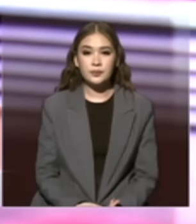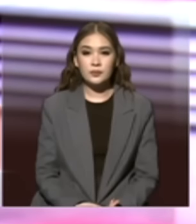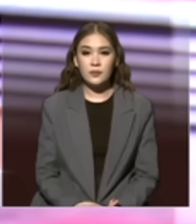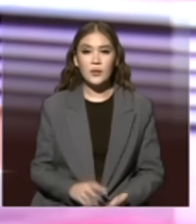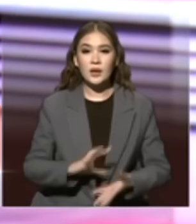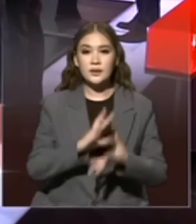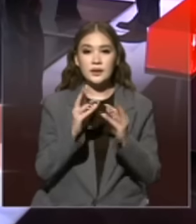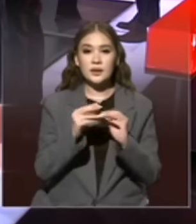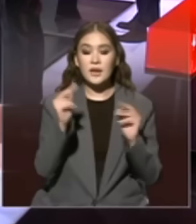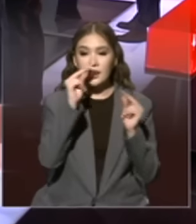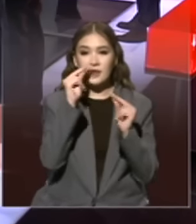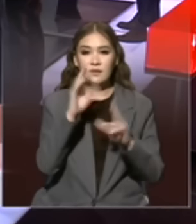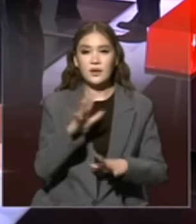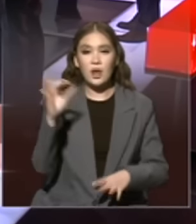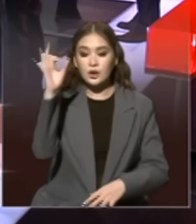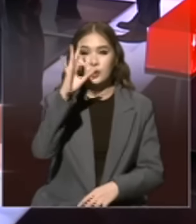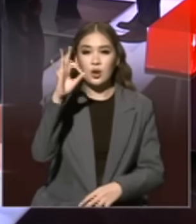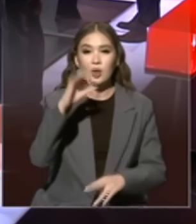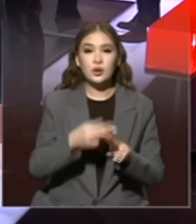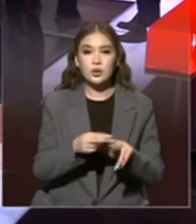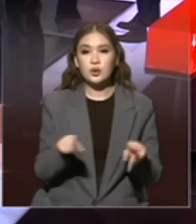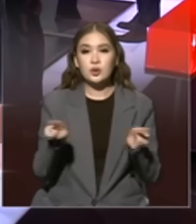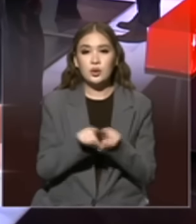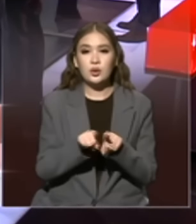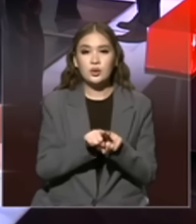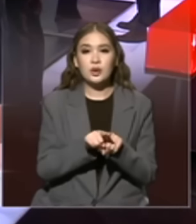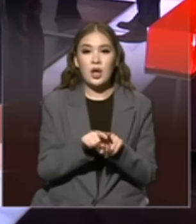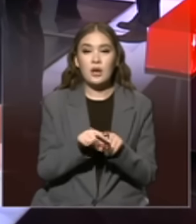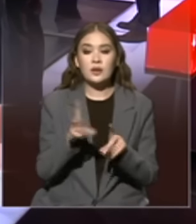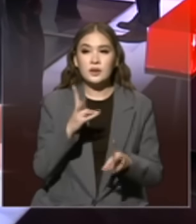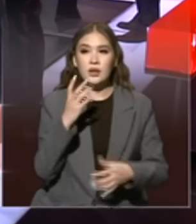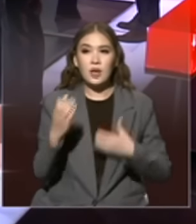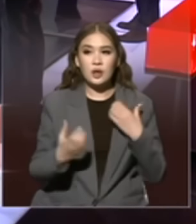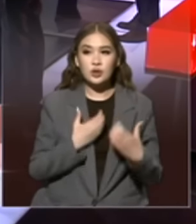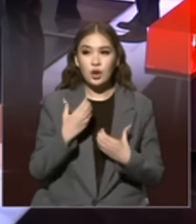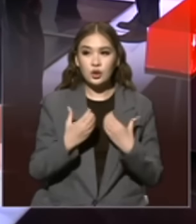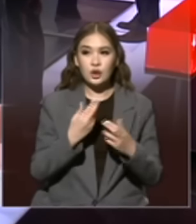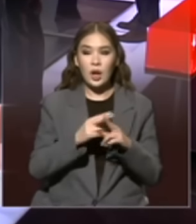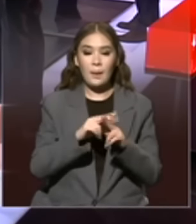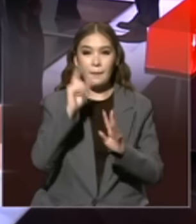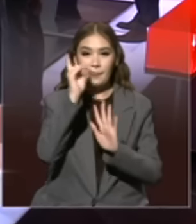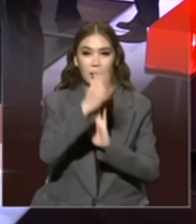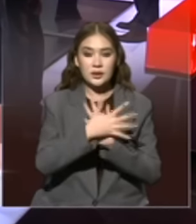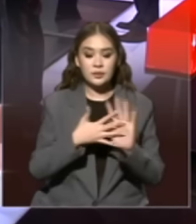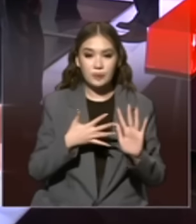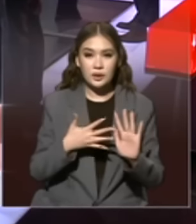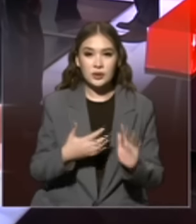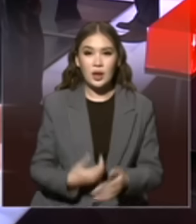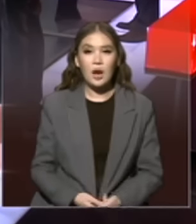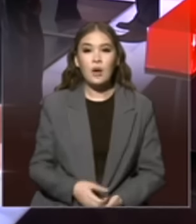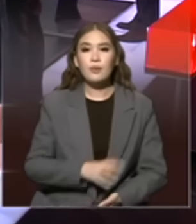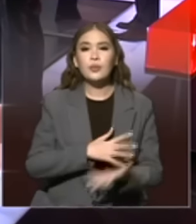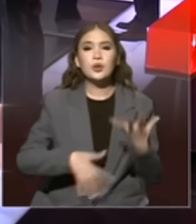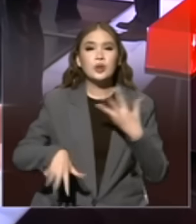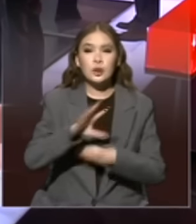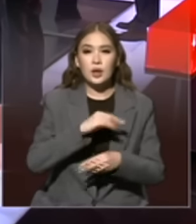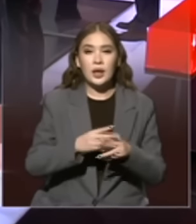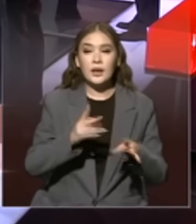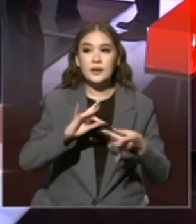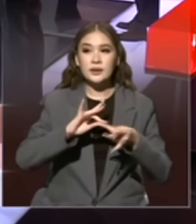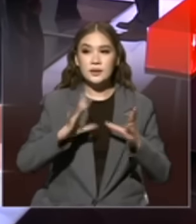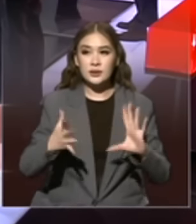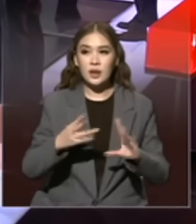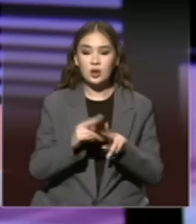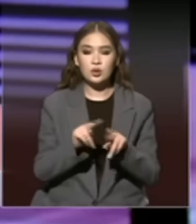Негізінде кінәсіздік презумпциясы деген ұғымға да біз өте сақтықпен қарауымыз керек. Әрине. Түсінікті. Енді бүкіл әлеуметтік желі талқылап жатыр.